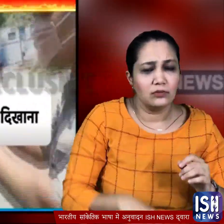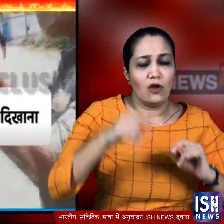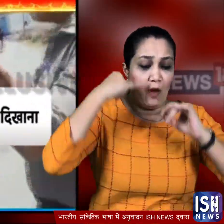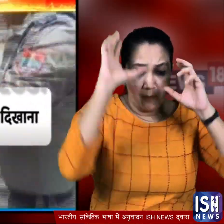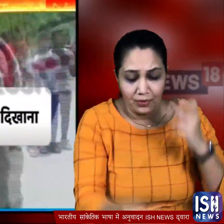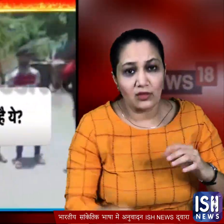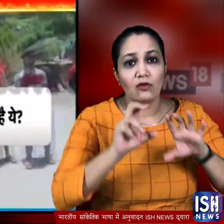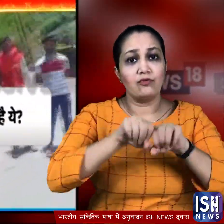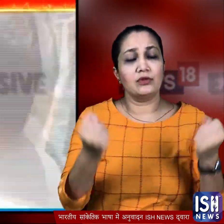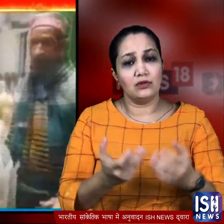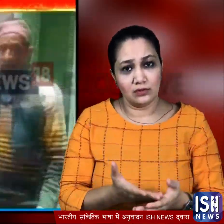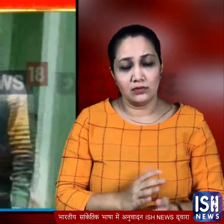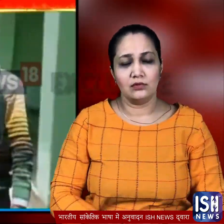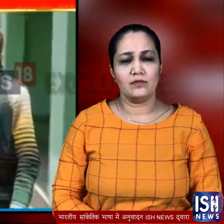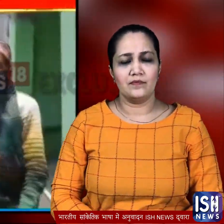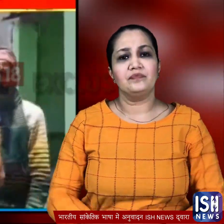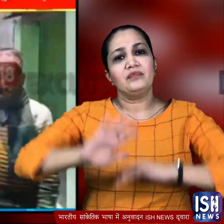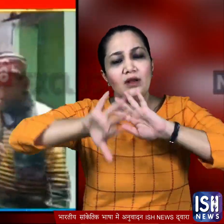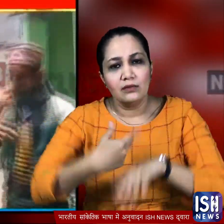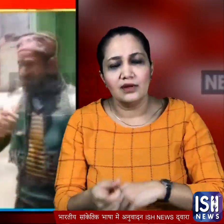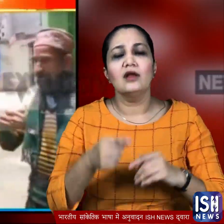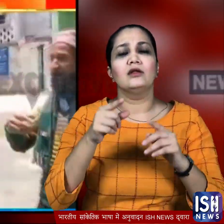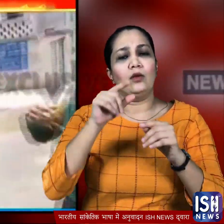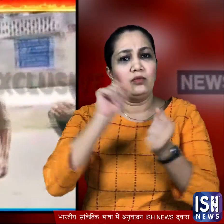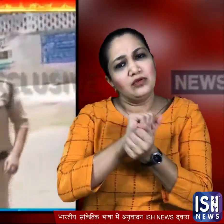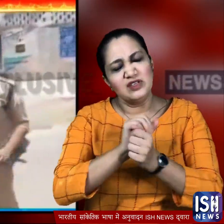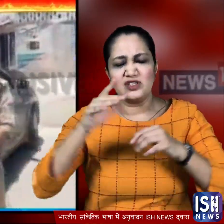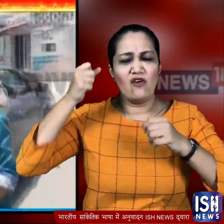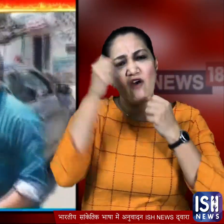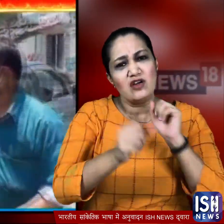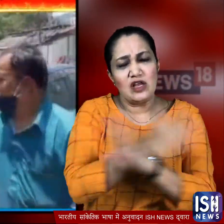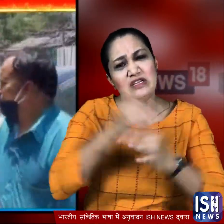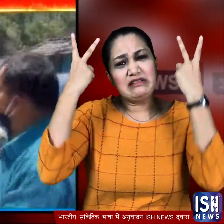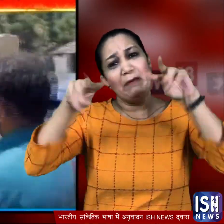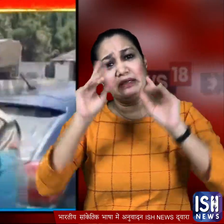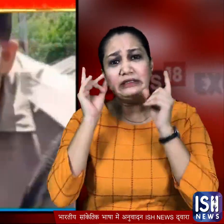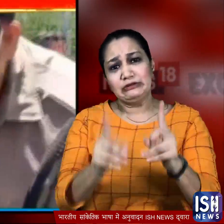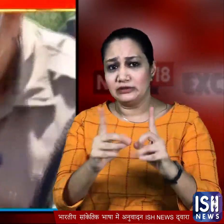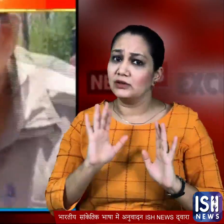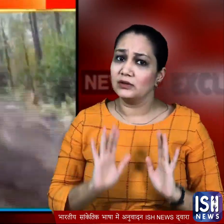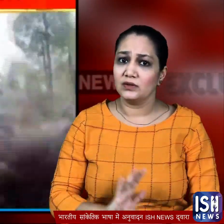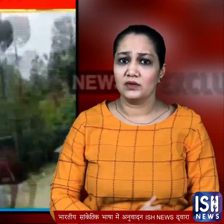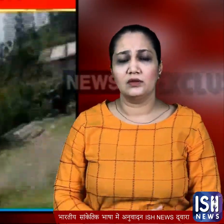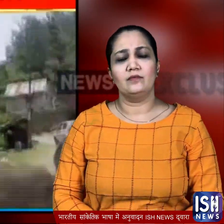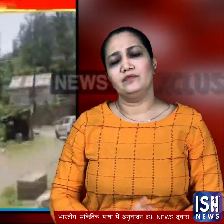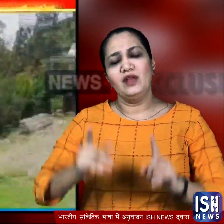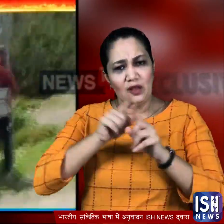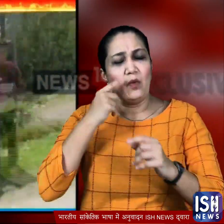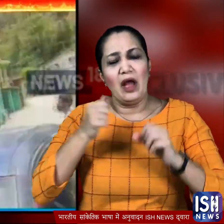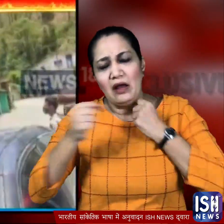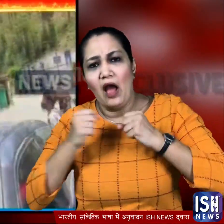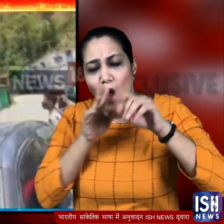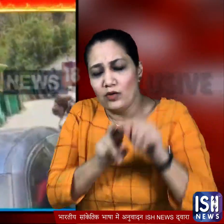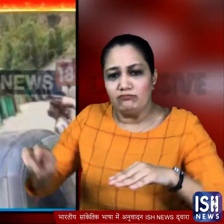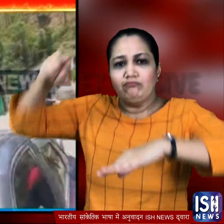वीडियो किसी और को दिखा रहे हैं? क्या है? इसके बाद पुलिस वाले उस लड़के के साथ पहले से भी ज्यादा सख्ती से पेश आए। इस बीच वो लड़का भागकर अपने